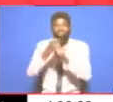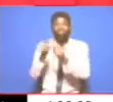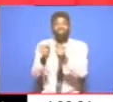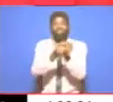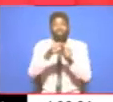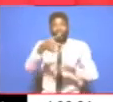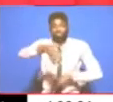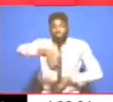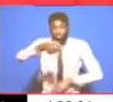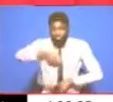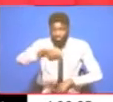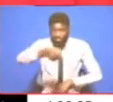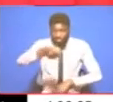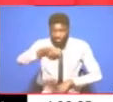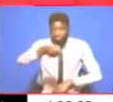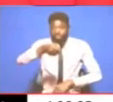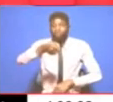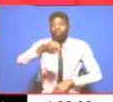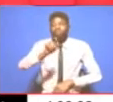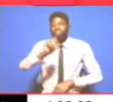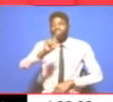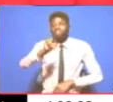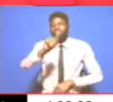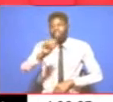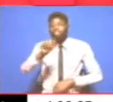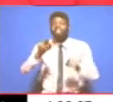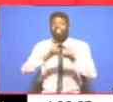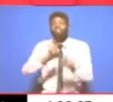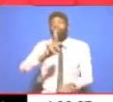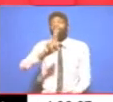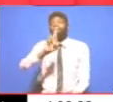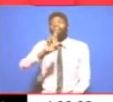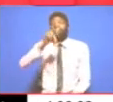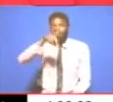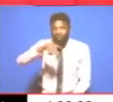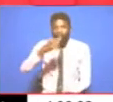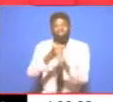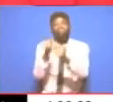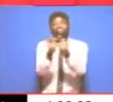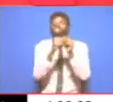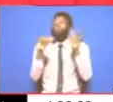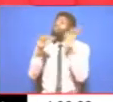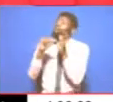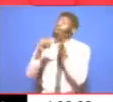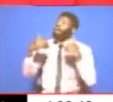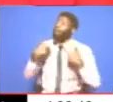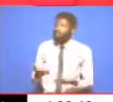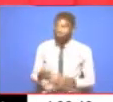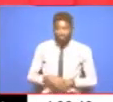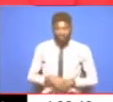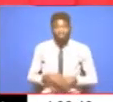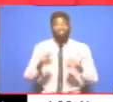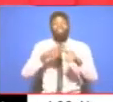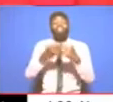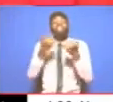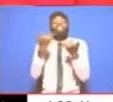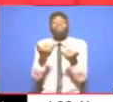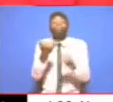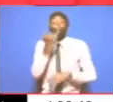na tukakuja TNA na URP tukaingiana pamoja, kulikuwa ubaya? Kwa nini sasa jameni kuna ubaya